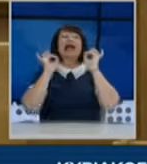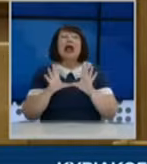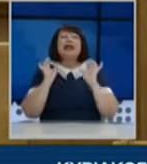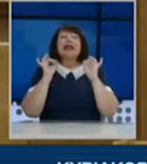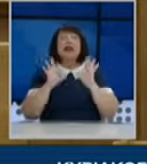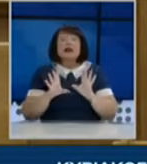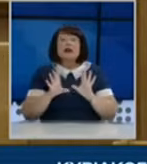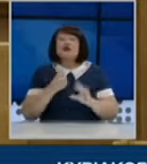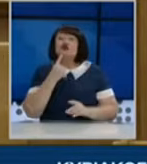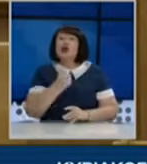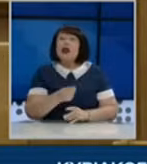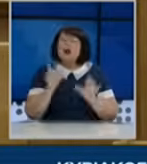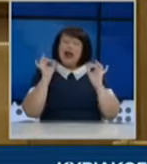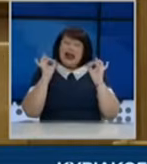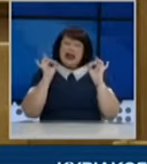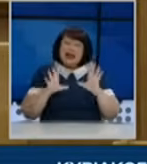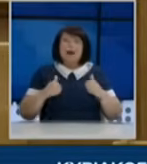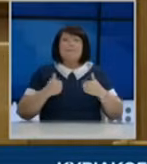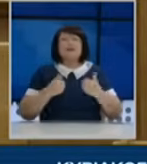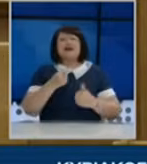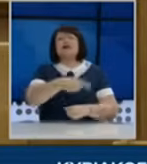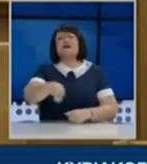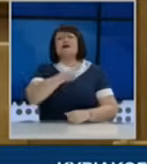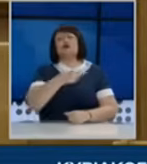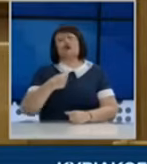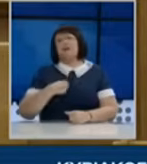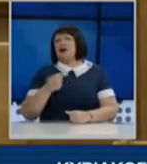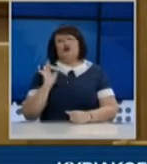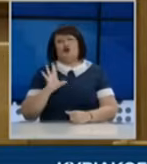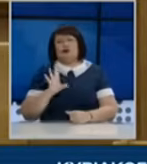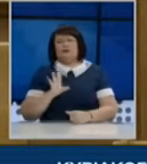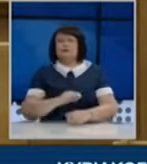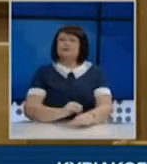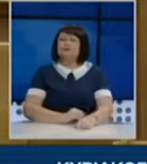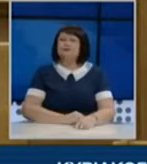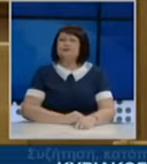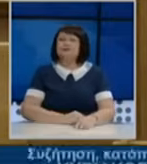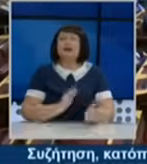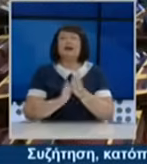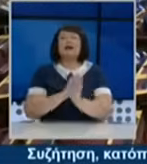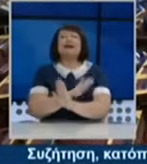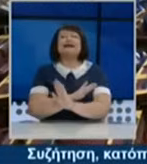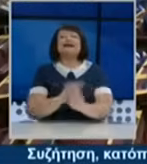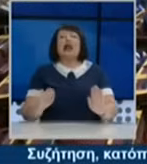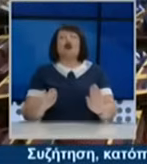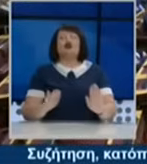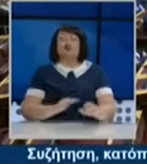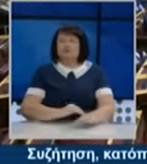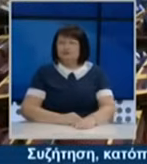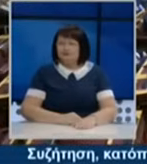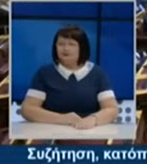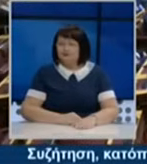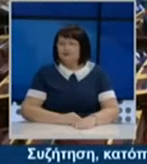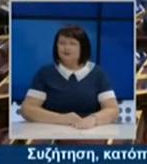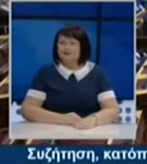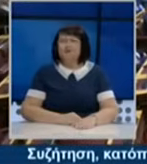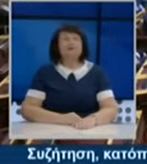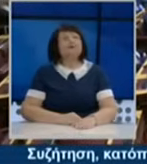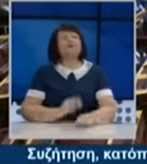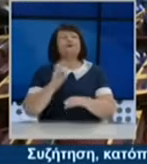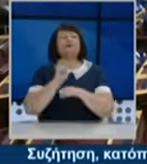λέω κανένας, κανένας. Παίξτε με τους άλλους, όχι με εμάς. Τελεία, παύλα. Πάμε τώρα και στα